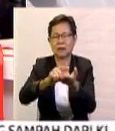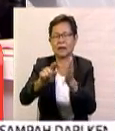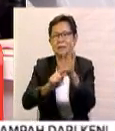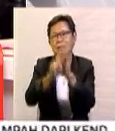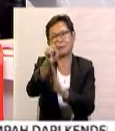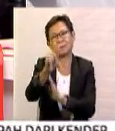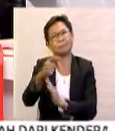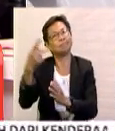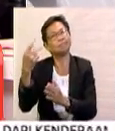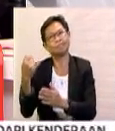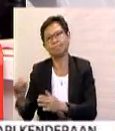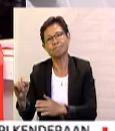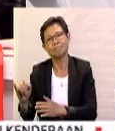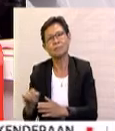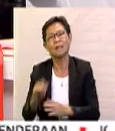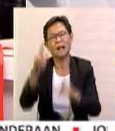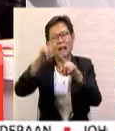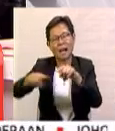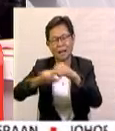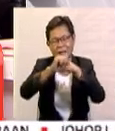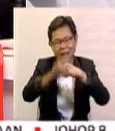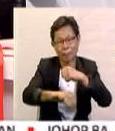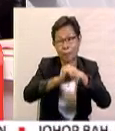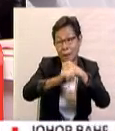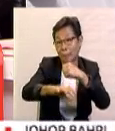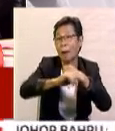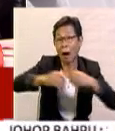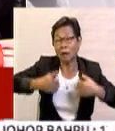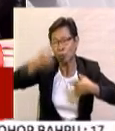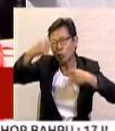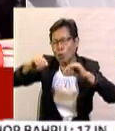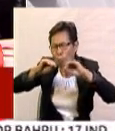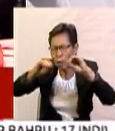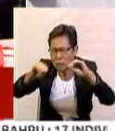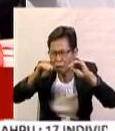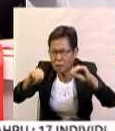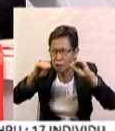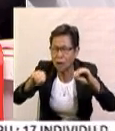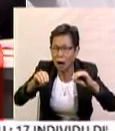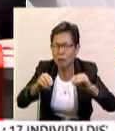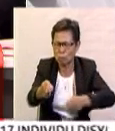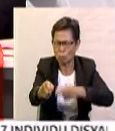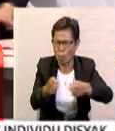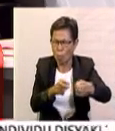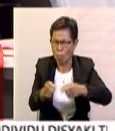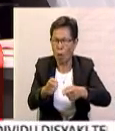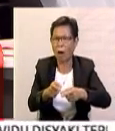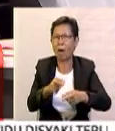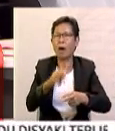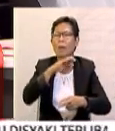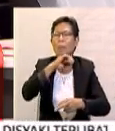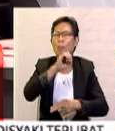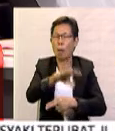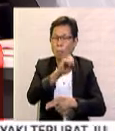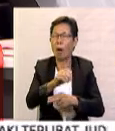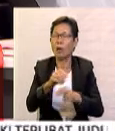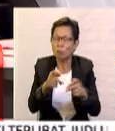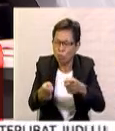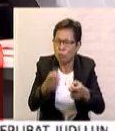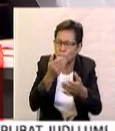berpendapatan tinggi. Justeru pelbagai kempen diwujudkan bagi mendidik masyarakat supaya menguruskan sisa pepejal dengan